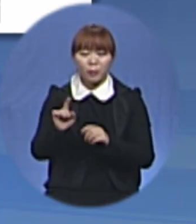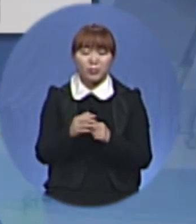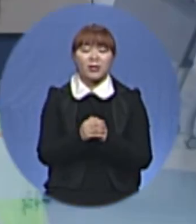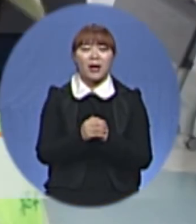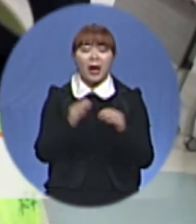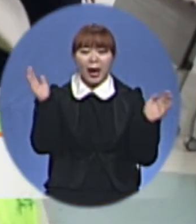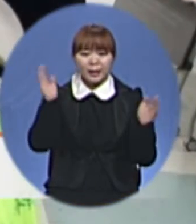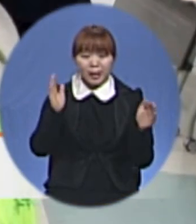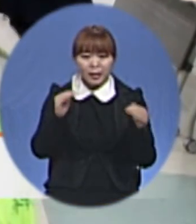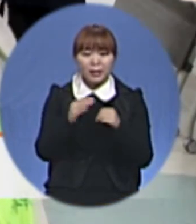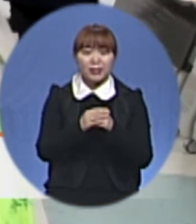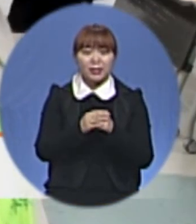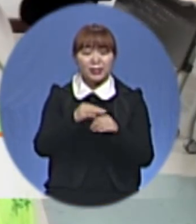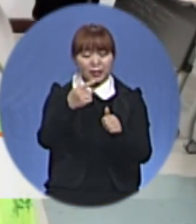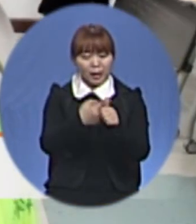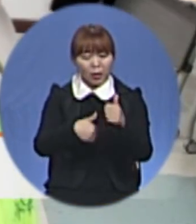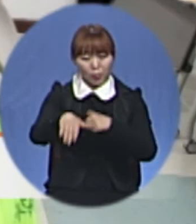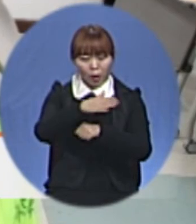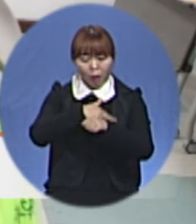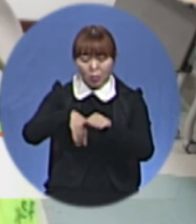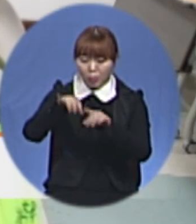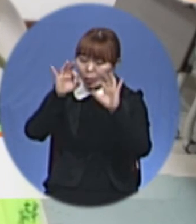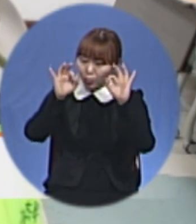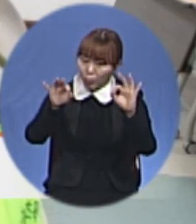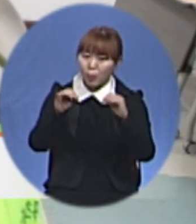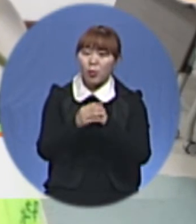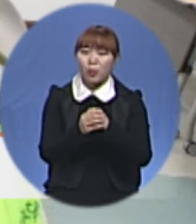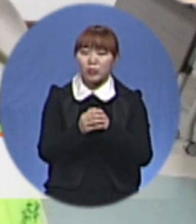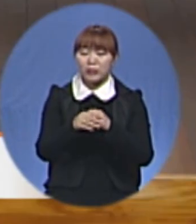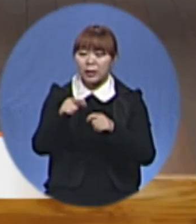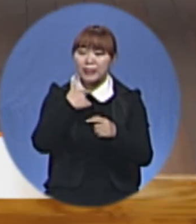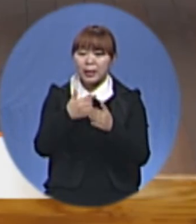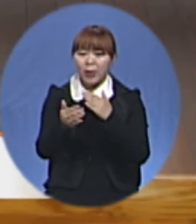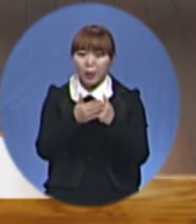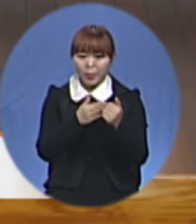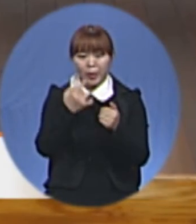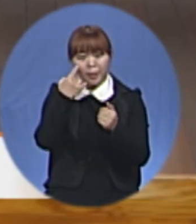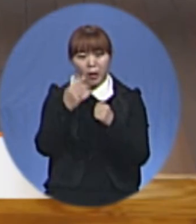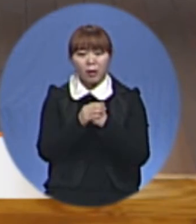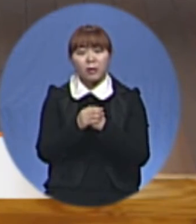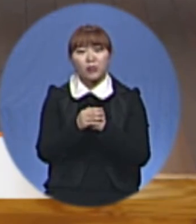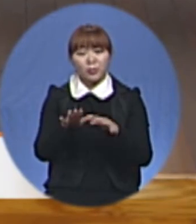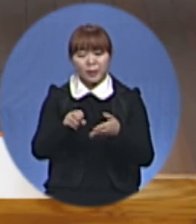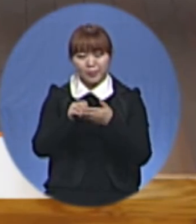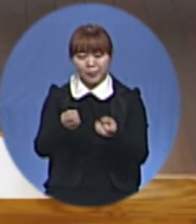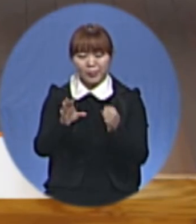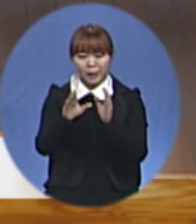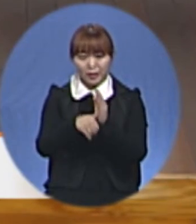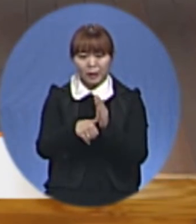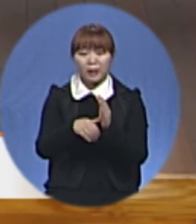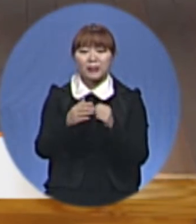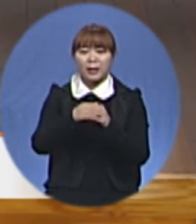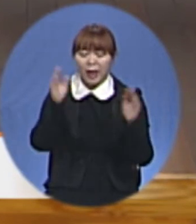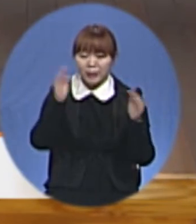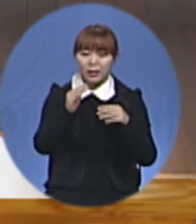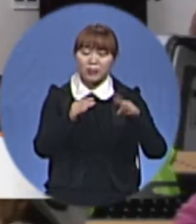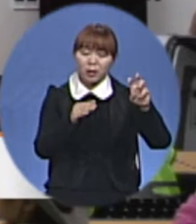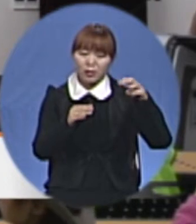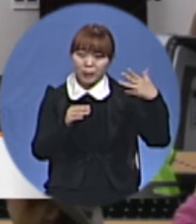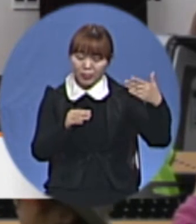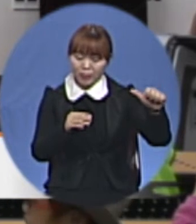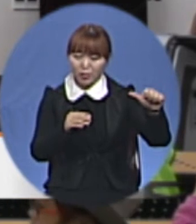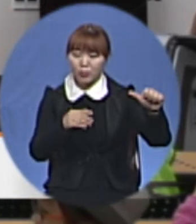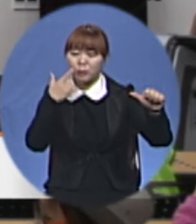사관학교에서는 학생들이 자연 생태 환경을 접하면서 생태 체험을 합니다. 한편 입교식에는 녹색 사관생도